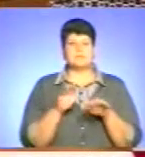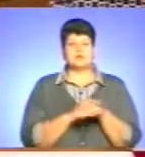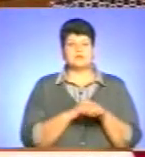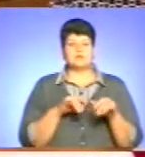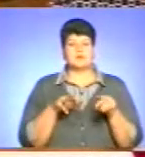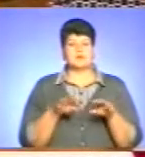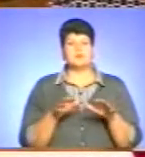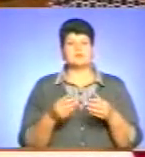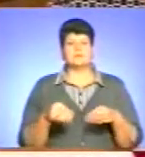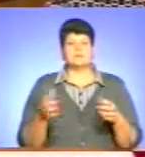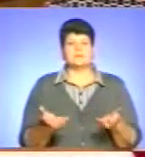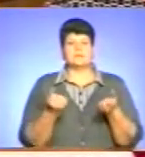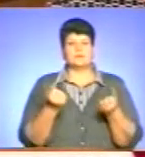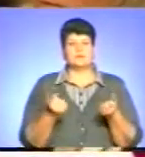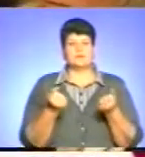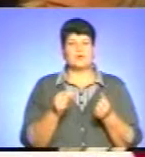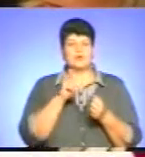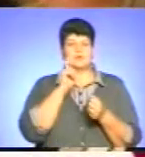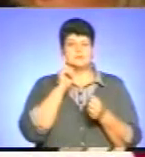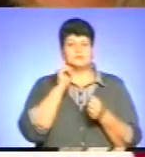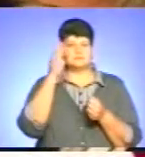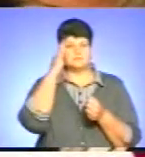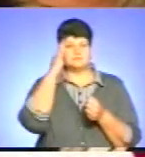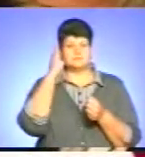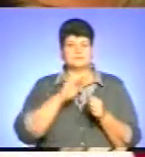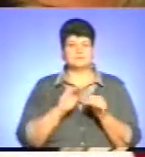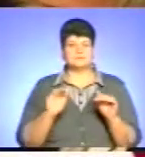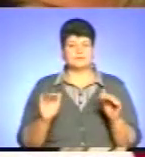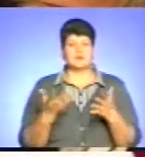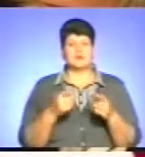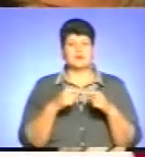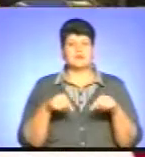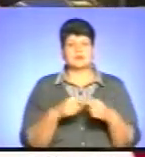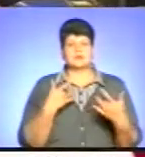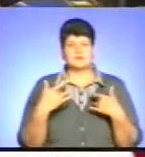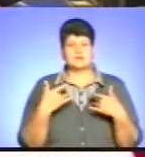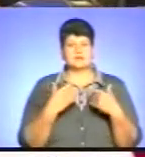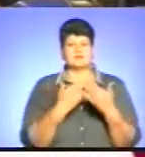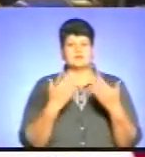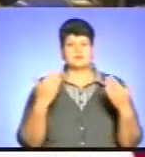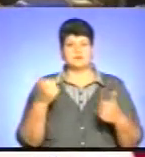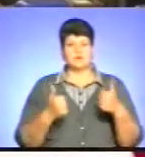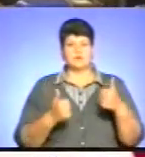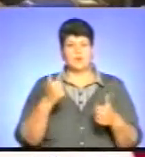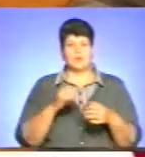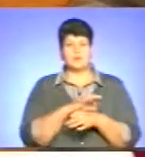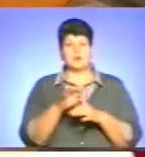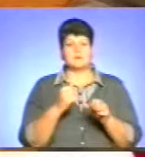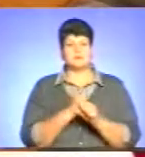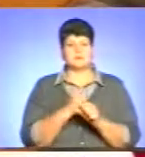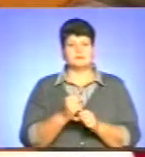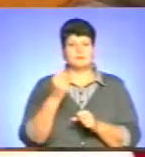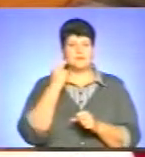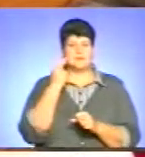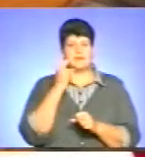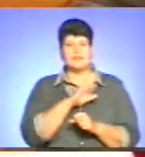підтримку талановитих дітей і молоді, організацію концертів, виставок, конкурсів. Проект діятиме постійно. Небайдужі